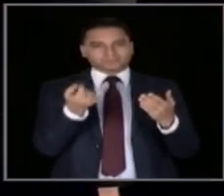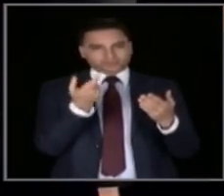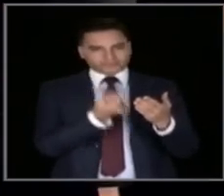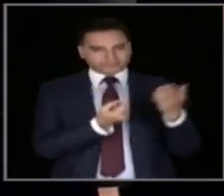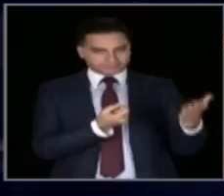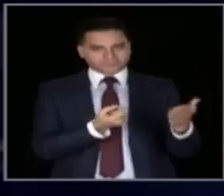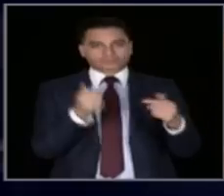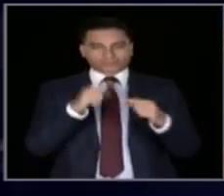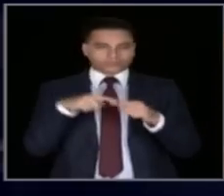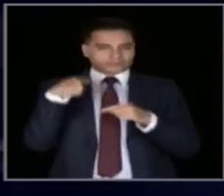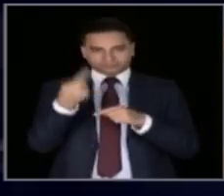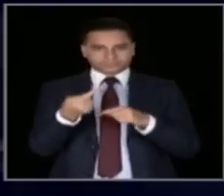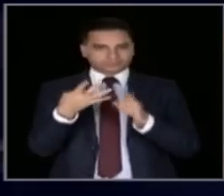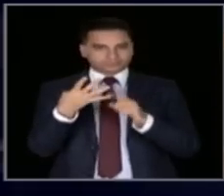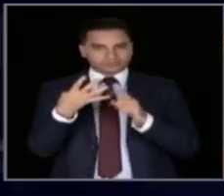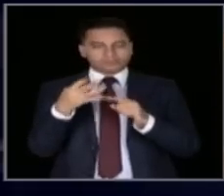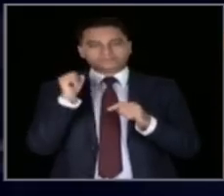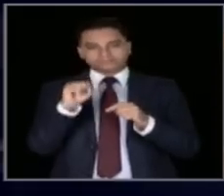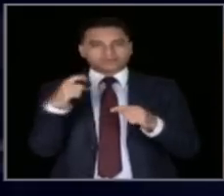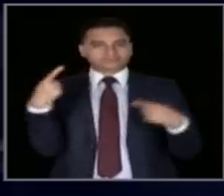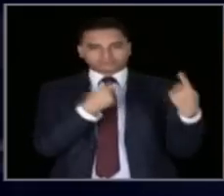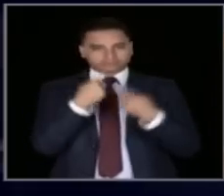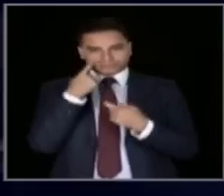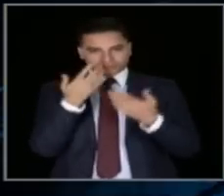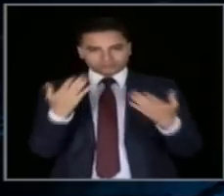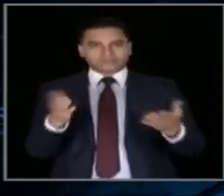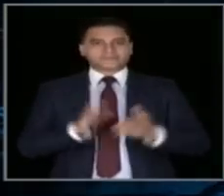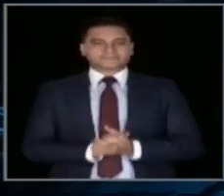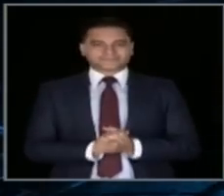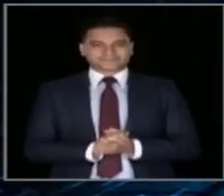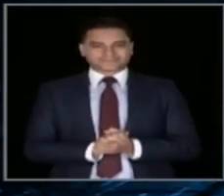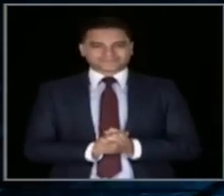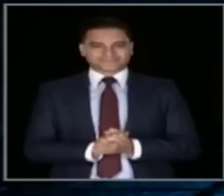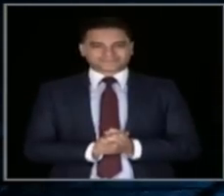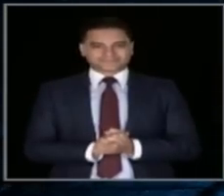55. ودلوقتي مع الفقرة الرابعة، فقرة ضربات الجزاء.